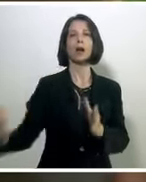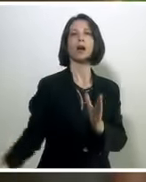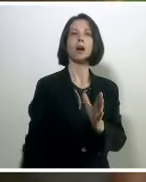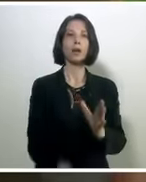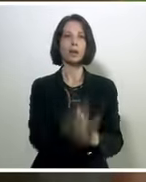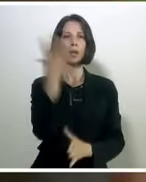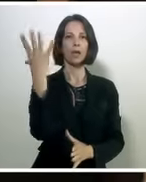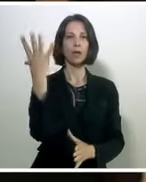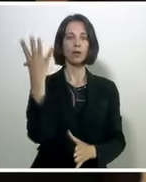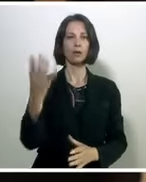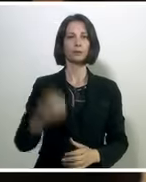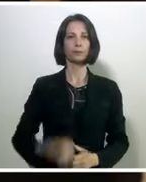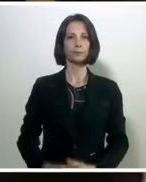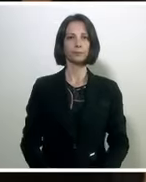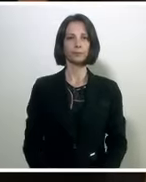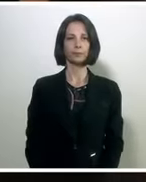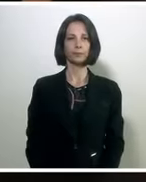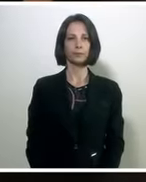la